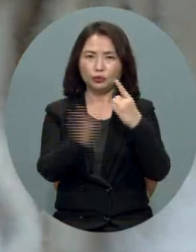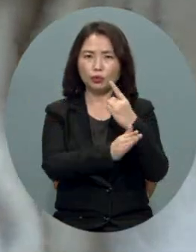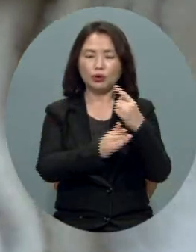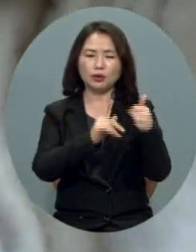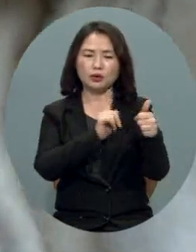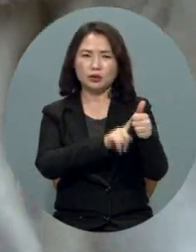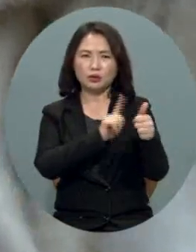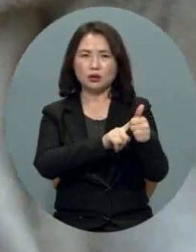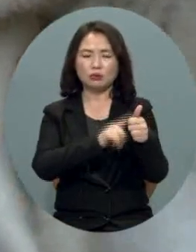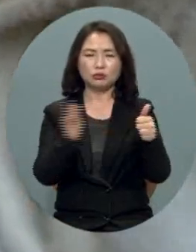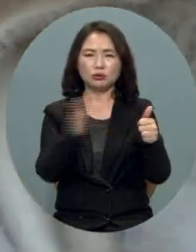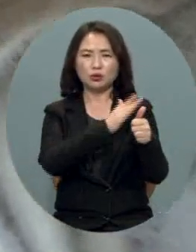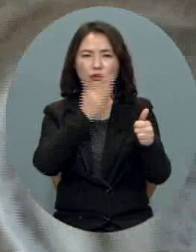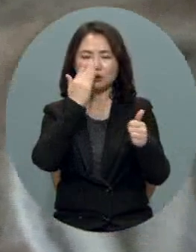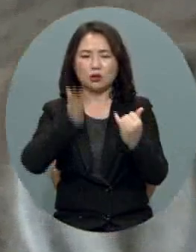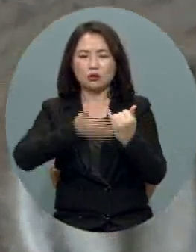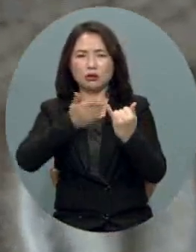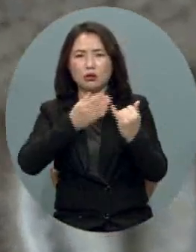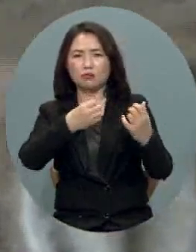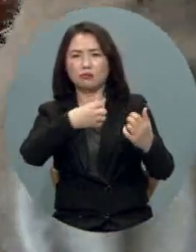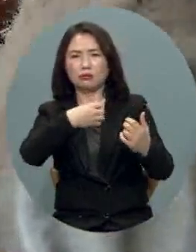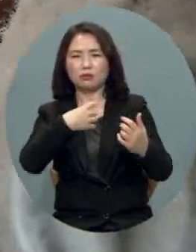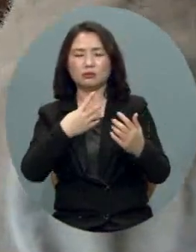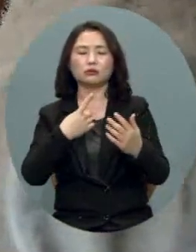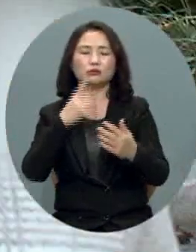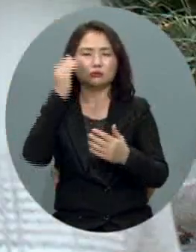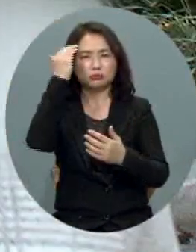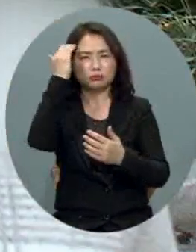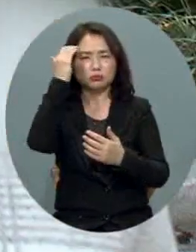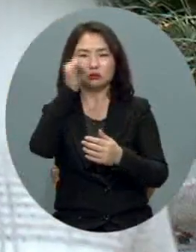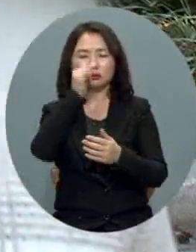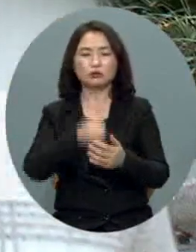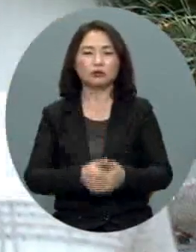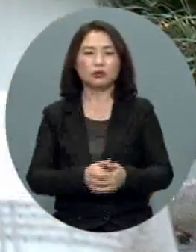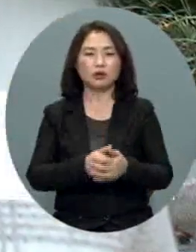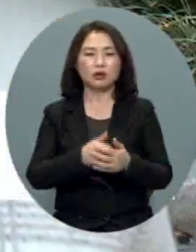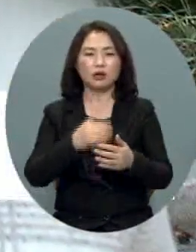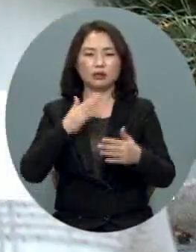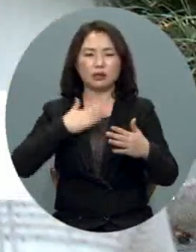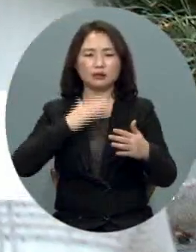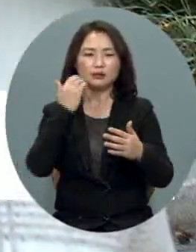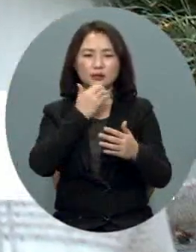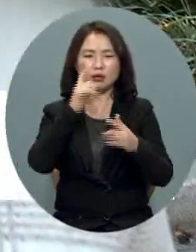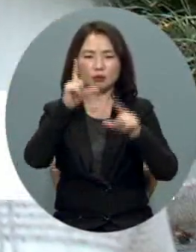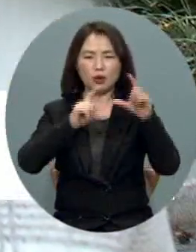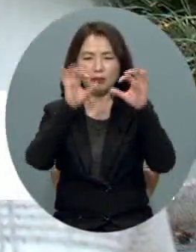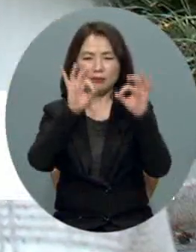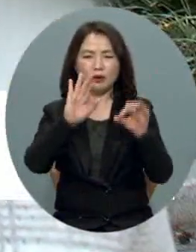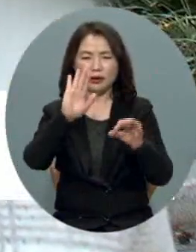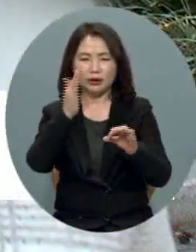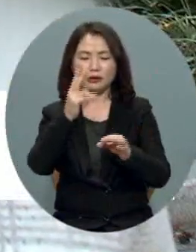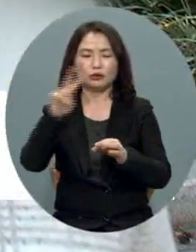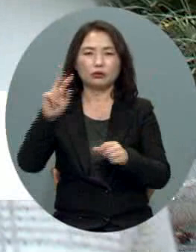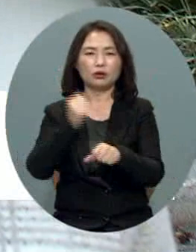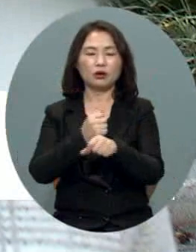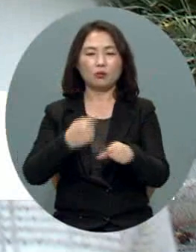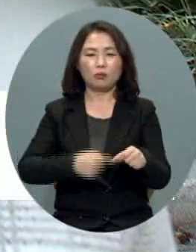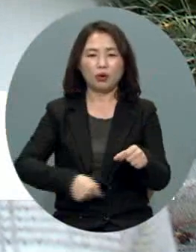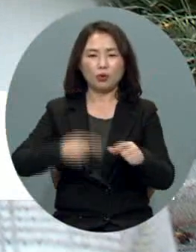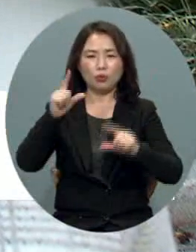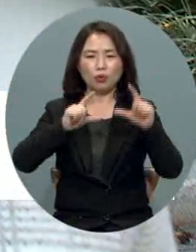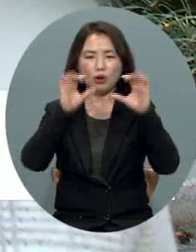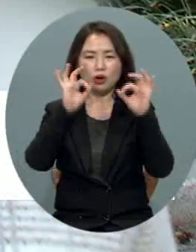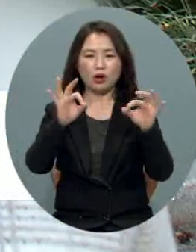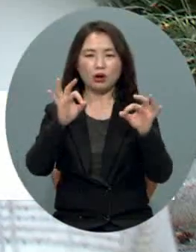A 구의원의 성희롱에 시달려 왔다고 말합니다. 가슴 색깔 모양을 봐야 된다. 응? 그리고 배꼽